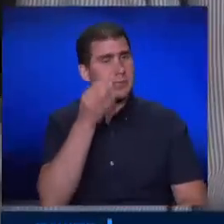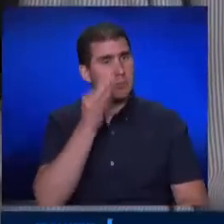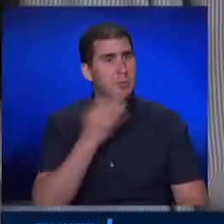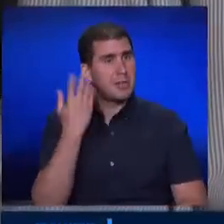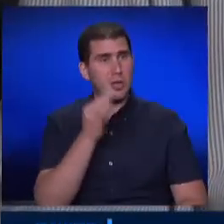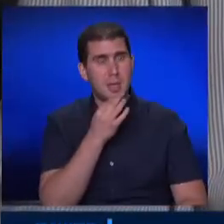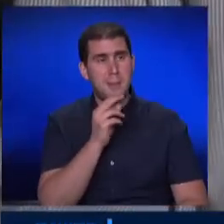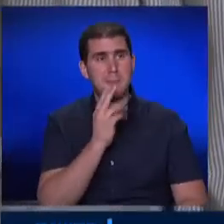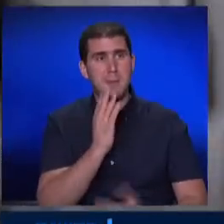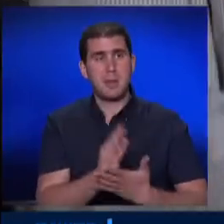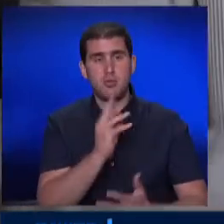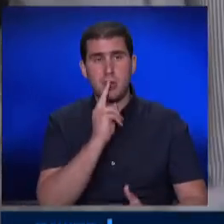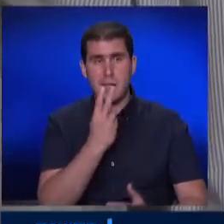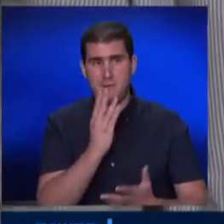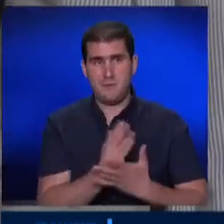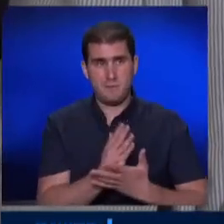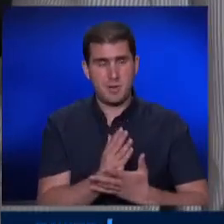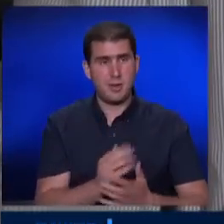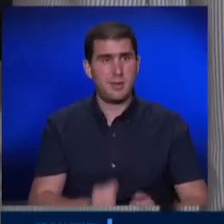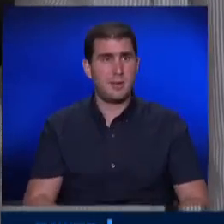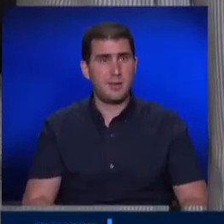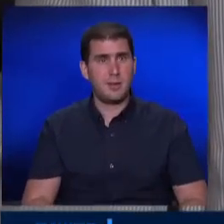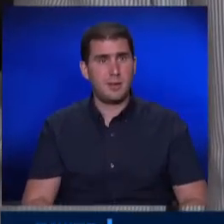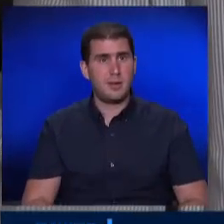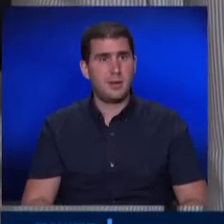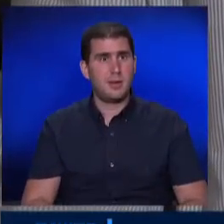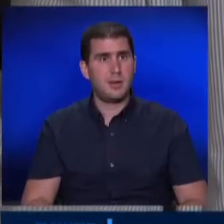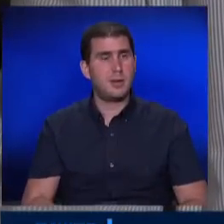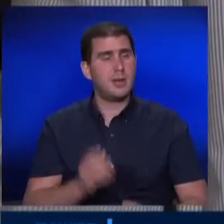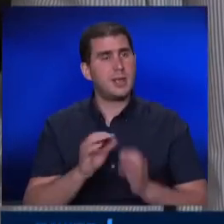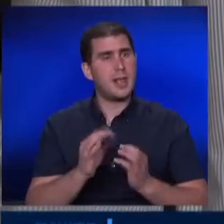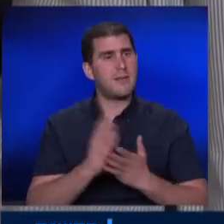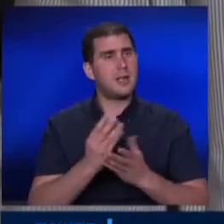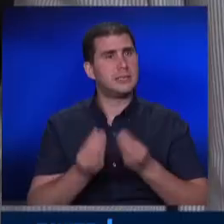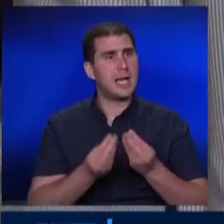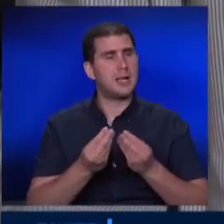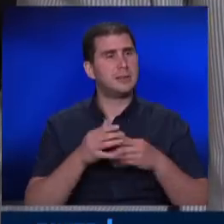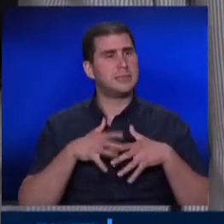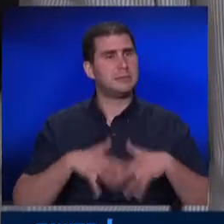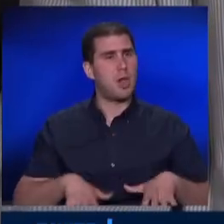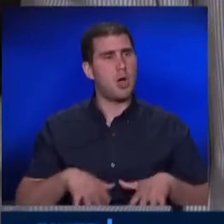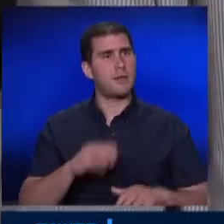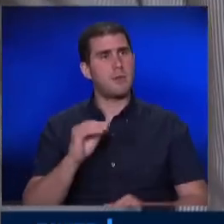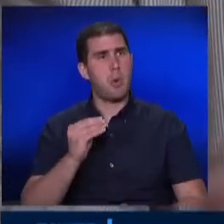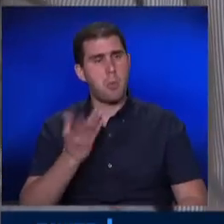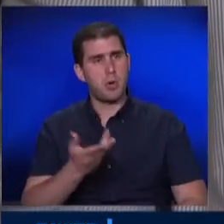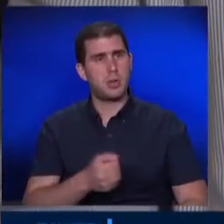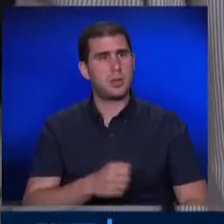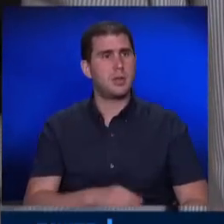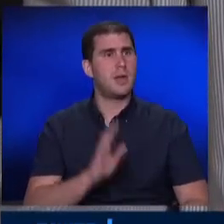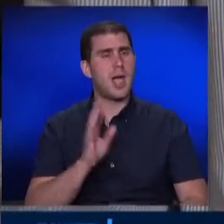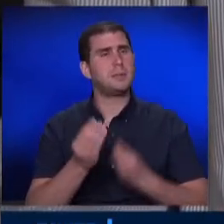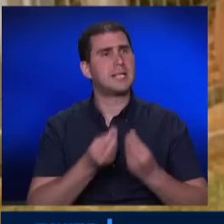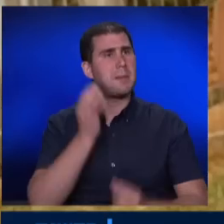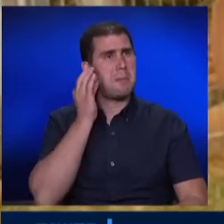הייתה בת שנתיים, since she was two. היא התחילה לשחק עם שמלות ועם בובות ורק